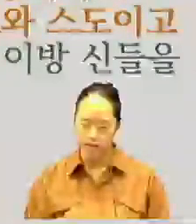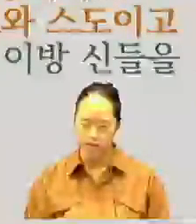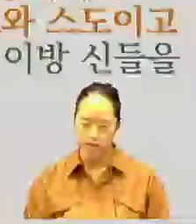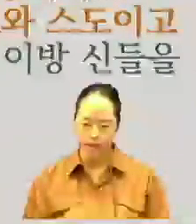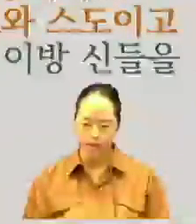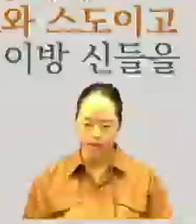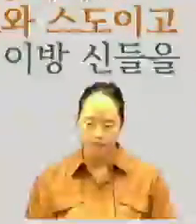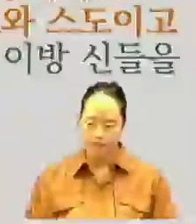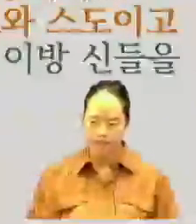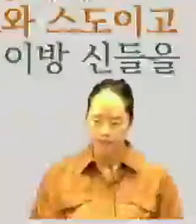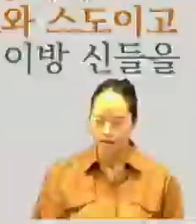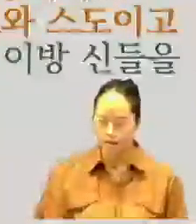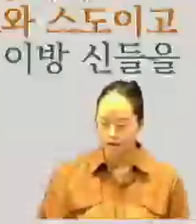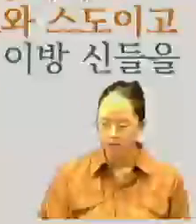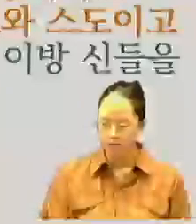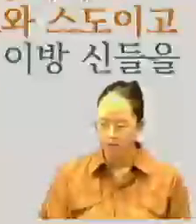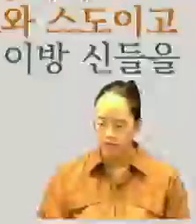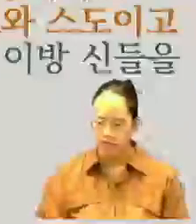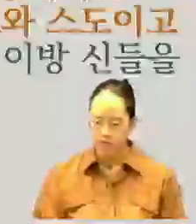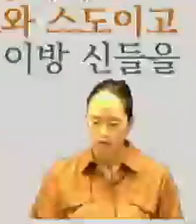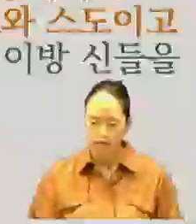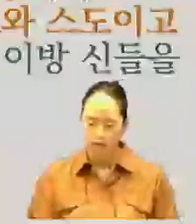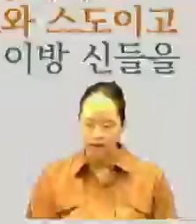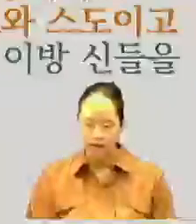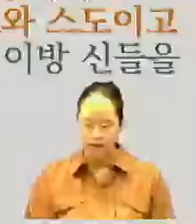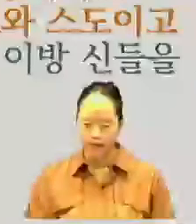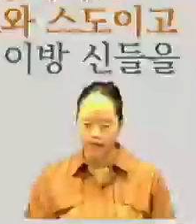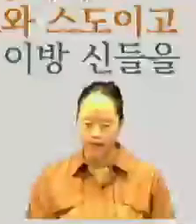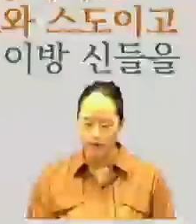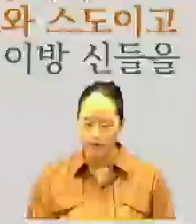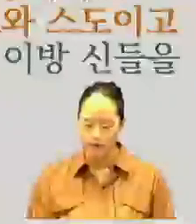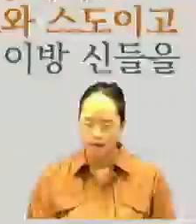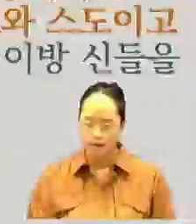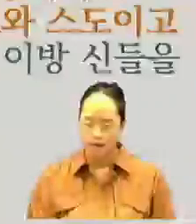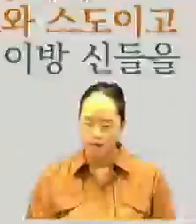这个十七节里边说呢，